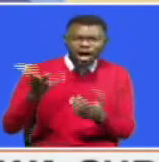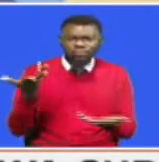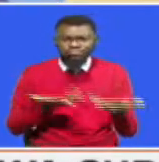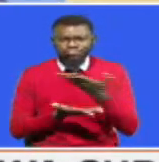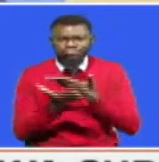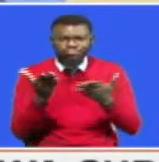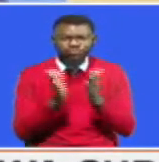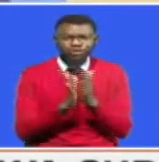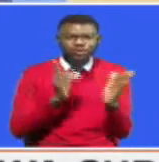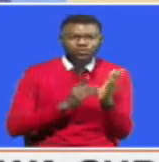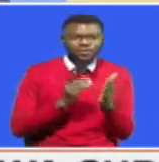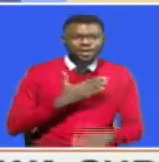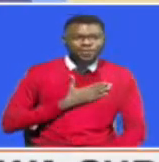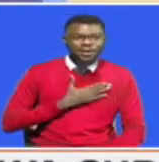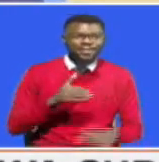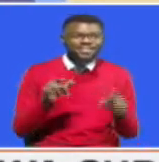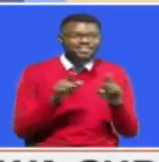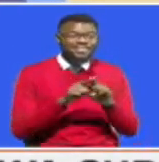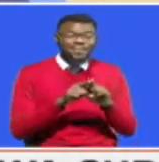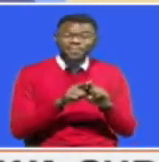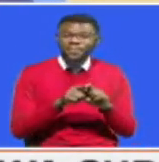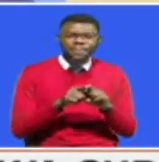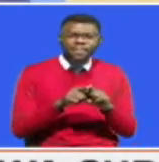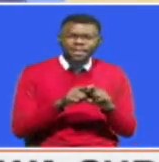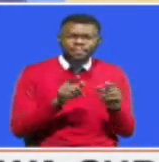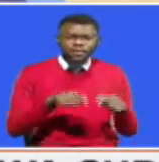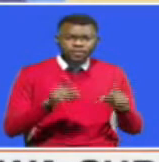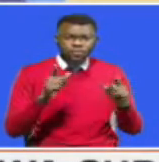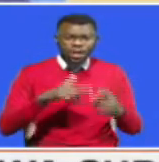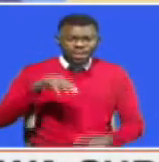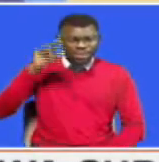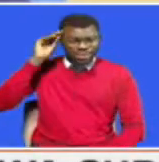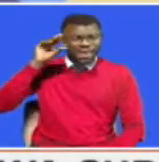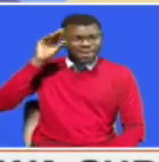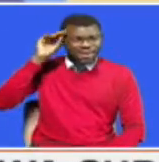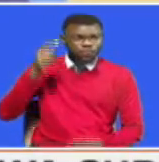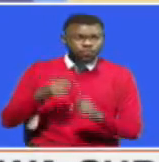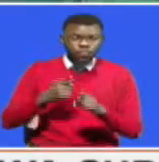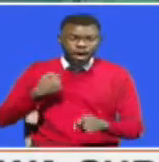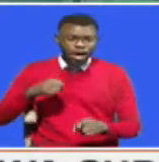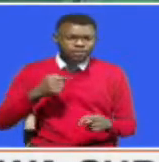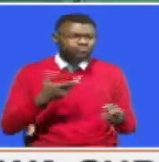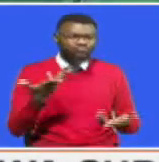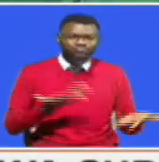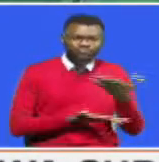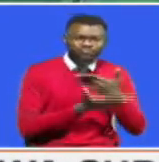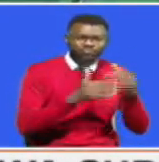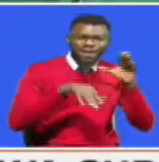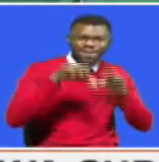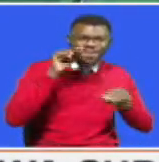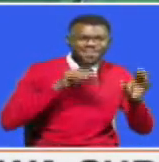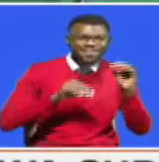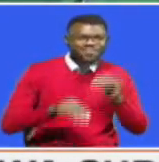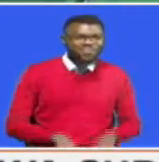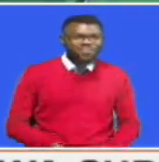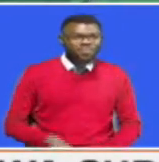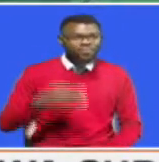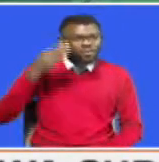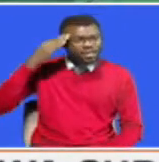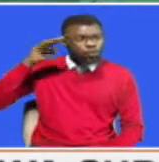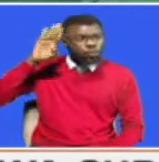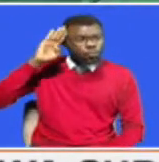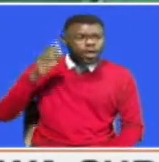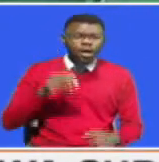our own doctors so that and they also learn from us. They learn from us and we learn from them. Cuba imekuwa